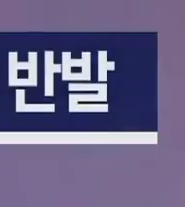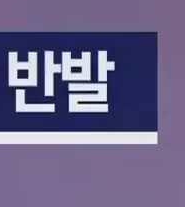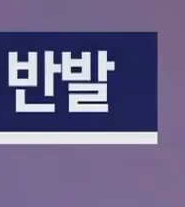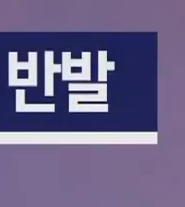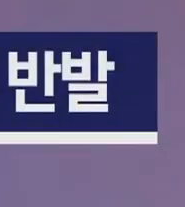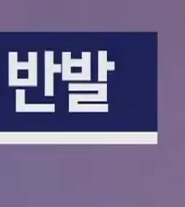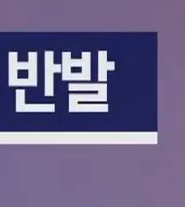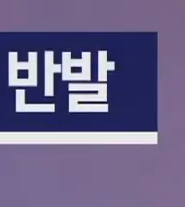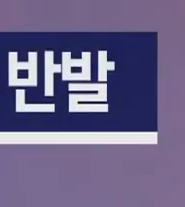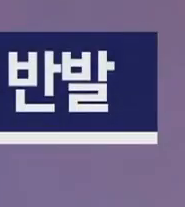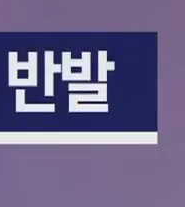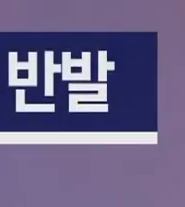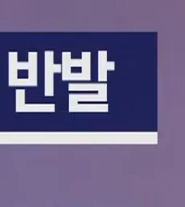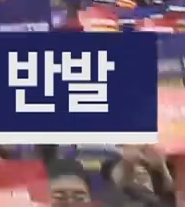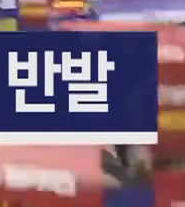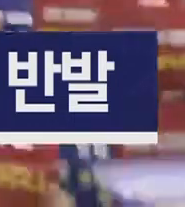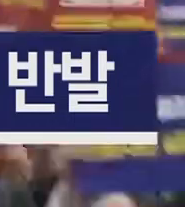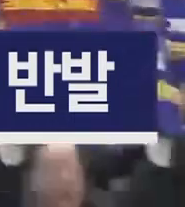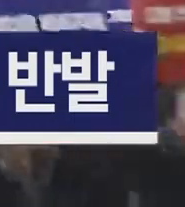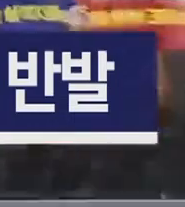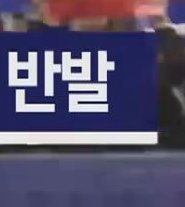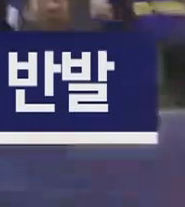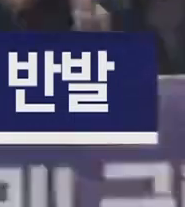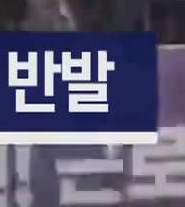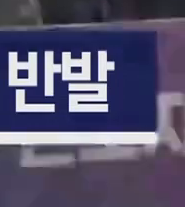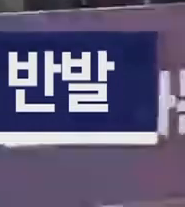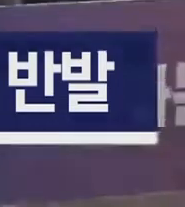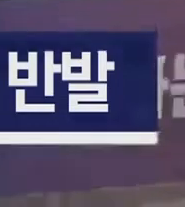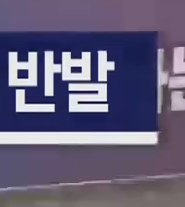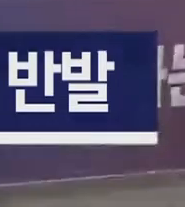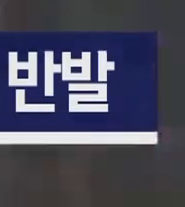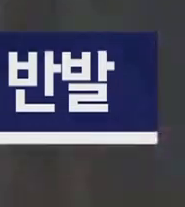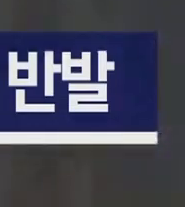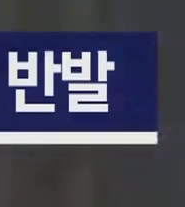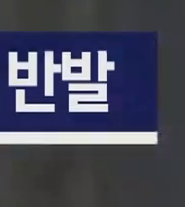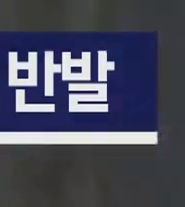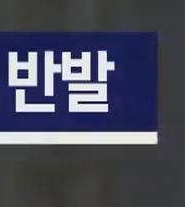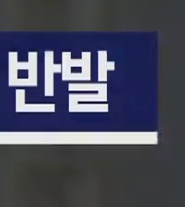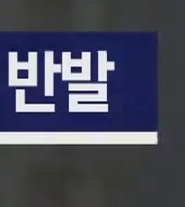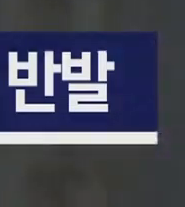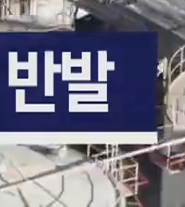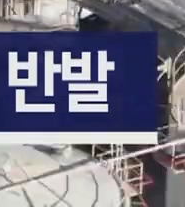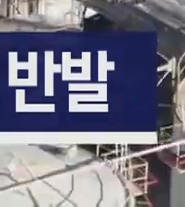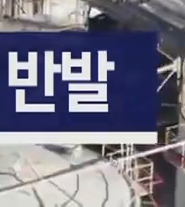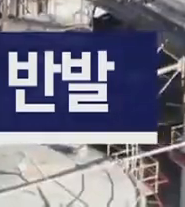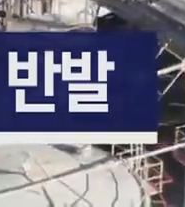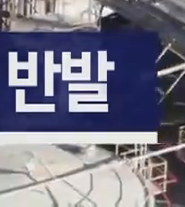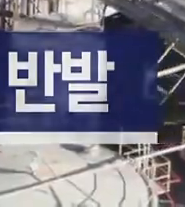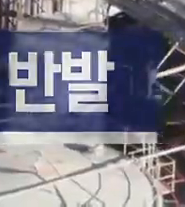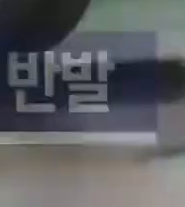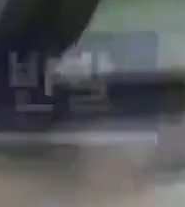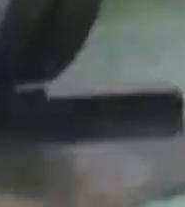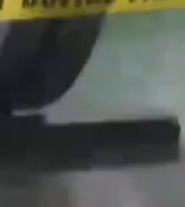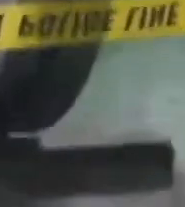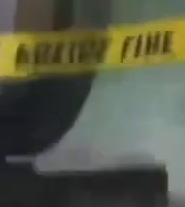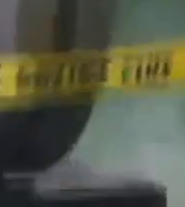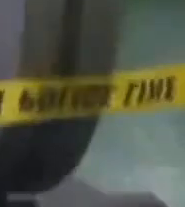중대재해처벌법의 확대 적용을 미뤄달라는 목소리가 커지고 있습니다. 중소기업들은 충분한 준비가 없었다며 반발하고